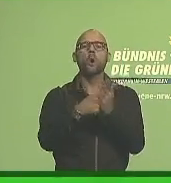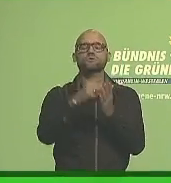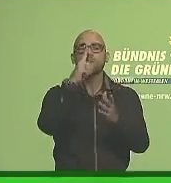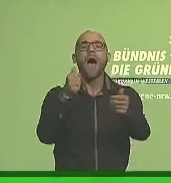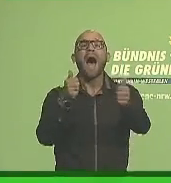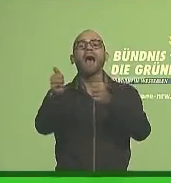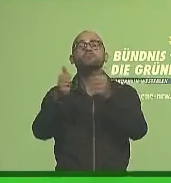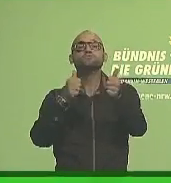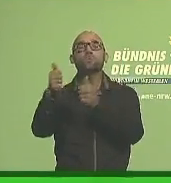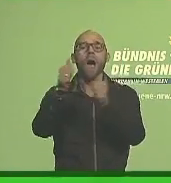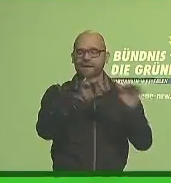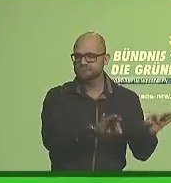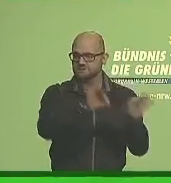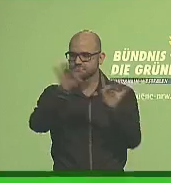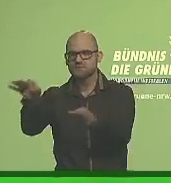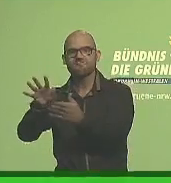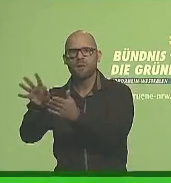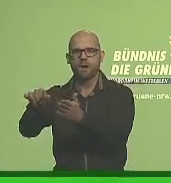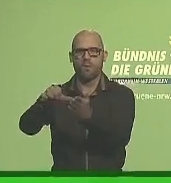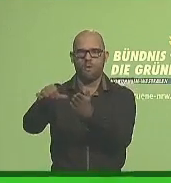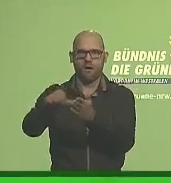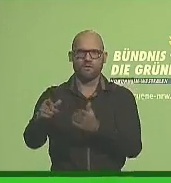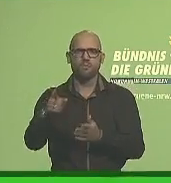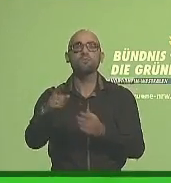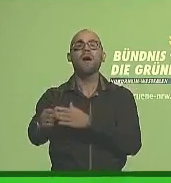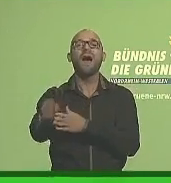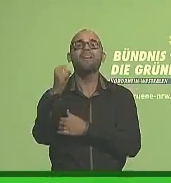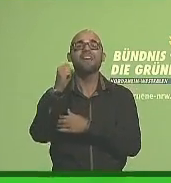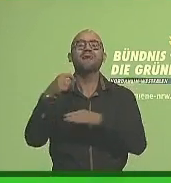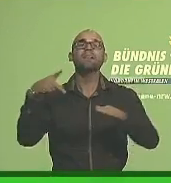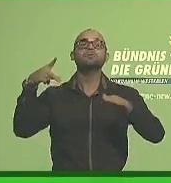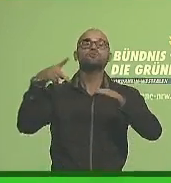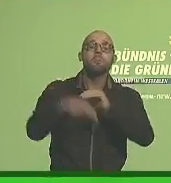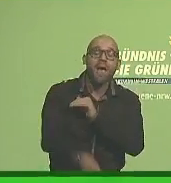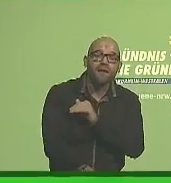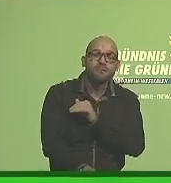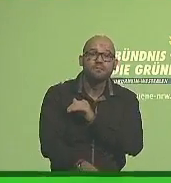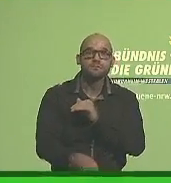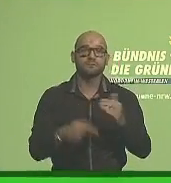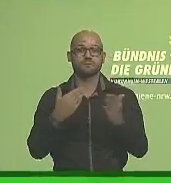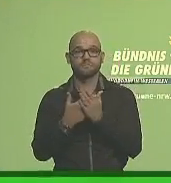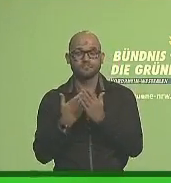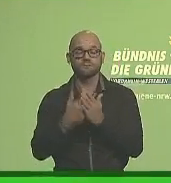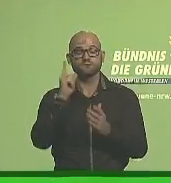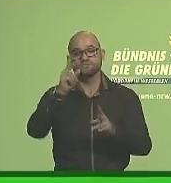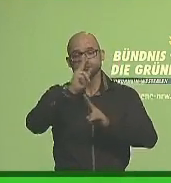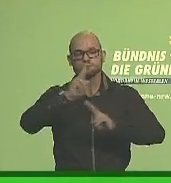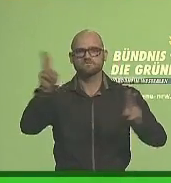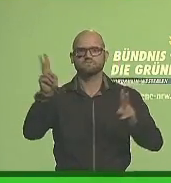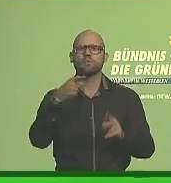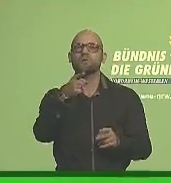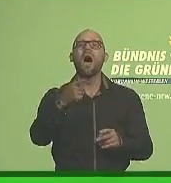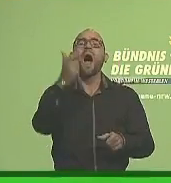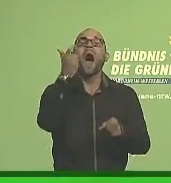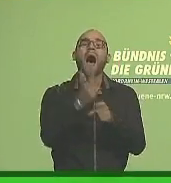nur das letzte Mittel sind und meines Erachtens müssen sie für Härtefallgruppen verboten werden. Wir achten darauf,